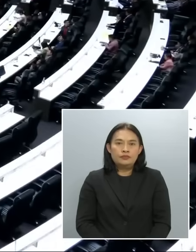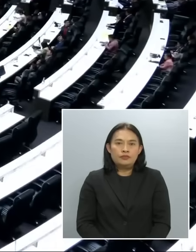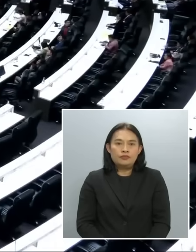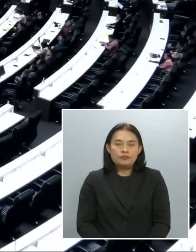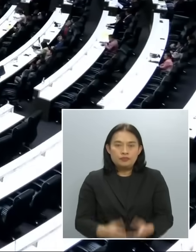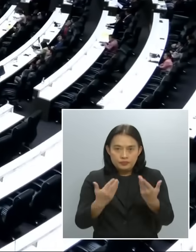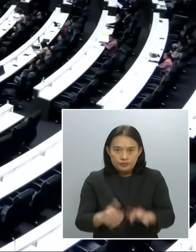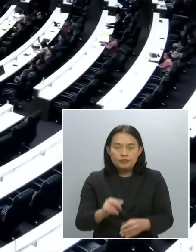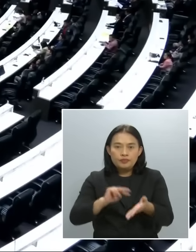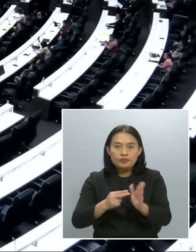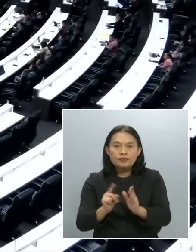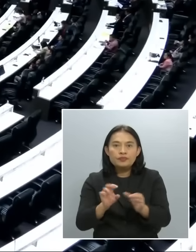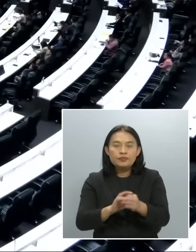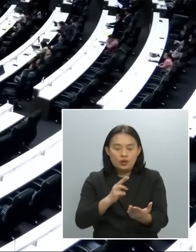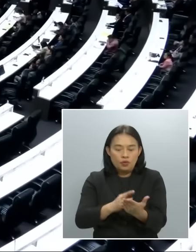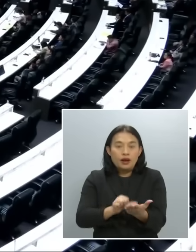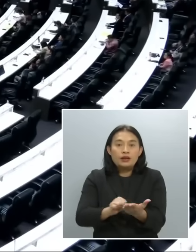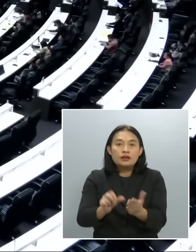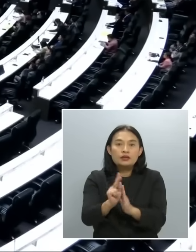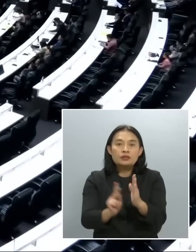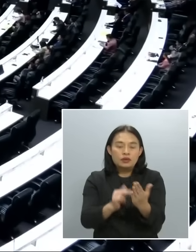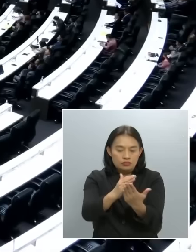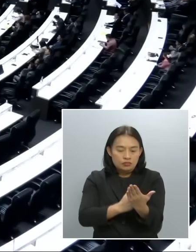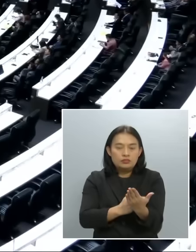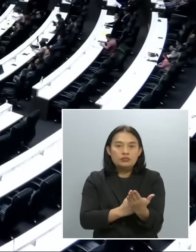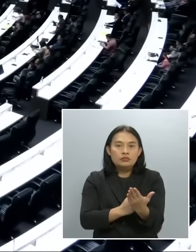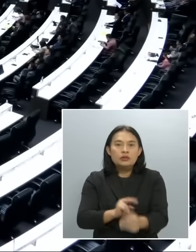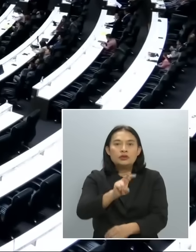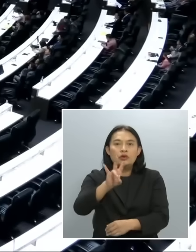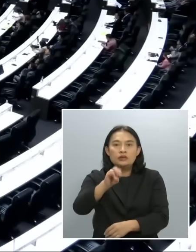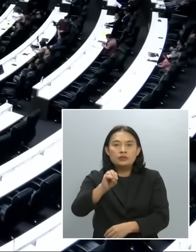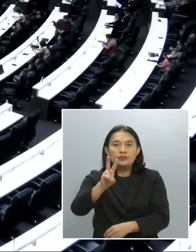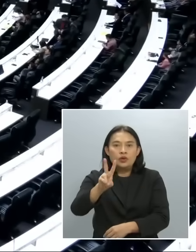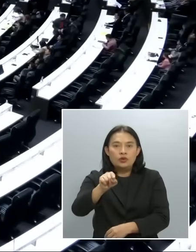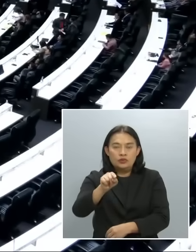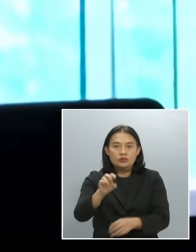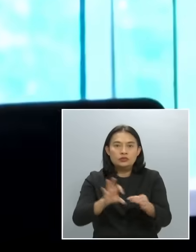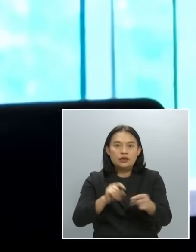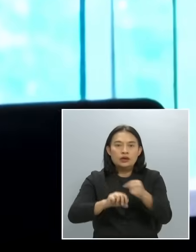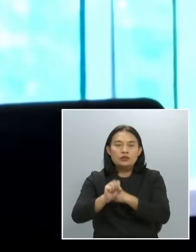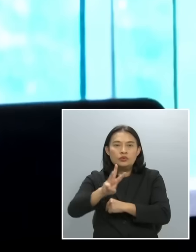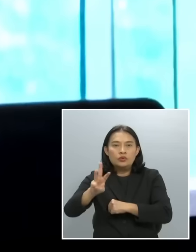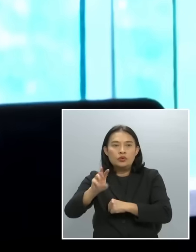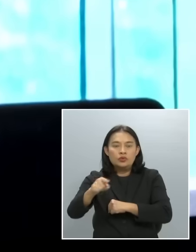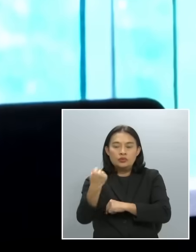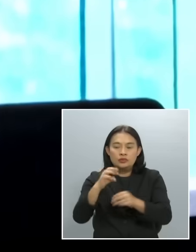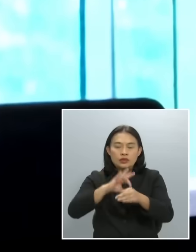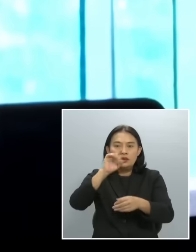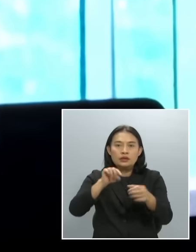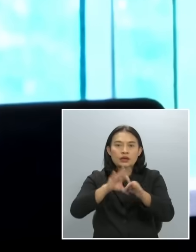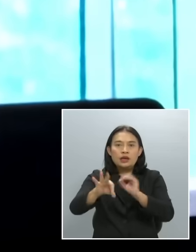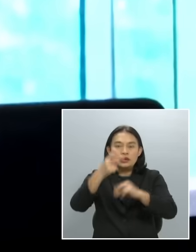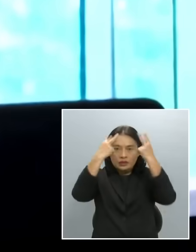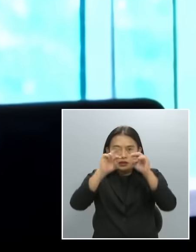ก็เท่ากับว่าวาระแก้ไขรัฐธรรมนูญมาตรา 272เลิกอำนาจสว.ในการเลือกนายกหรือว่าปิดสวิตซ์